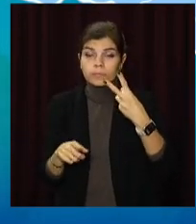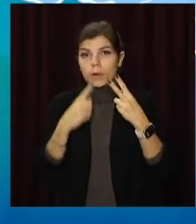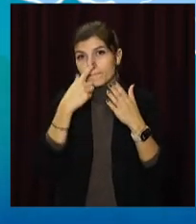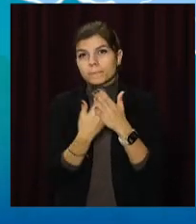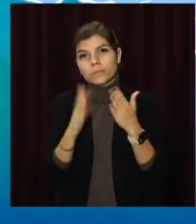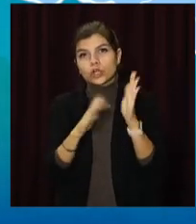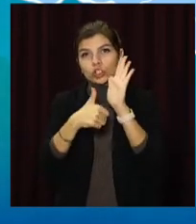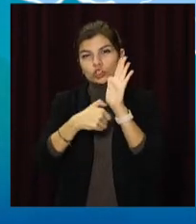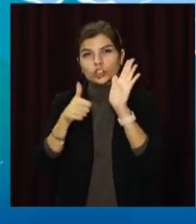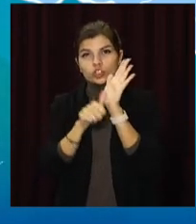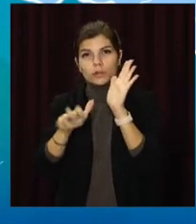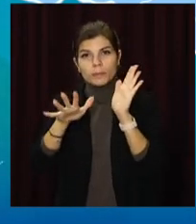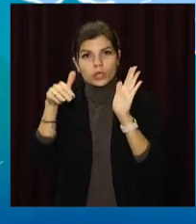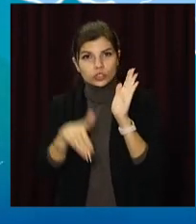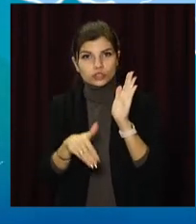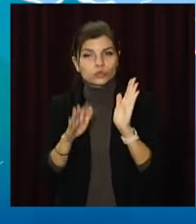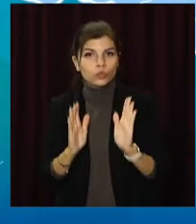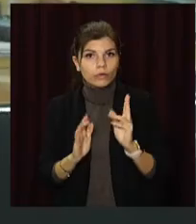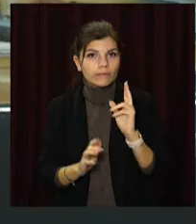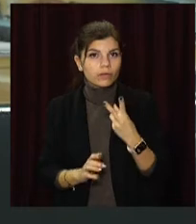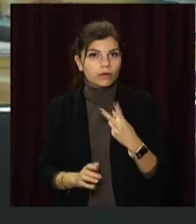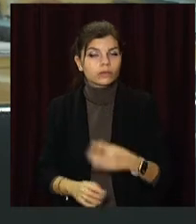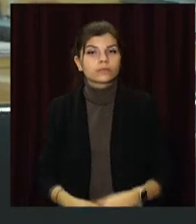більш ніж 665 тисяч.